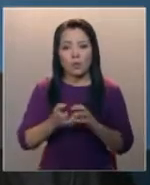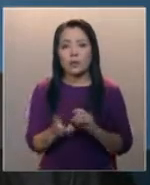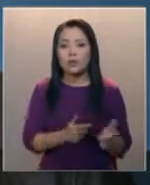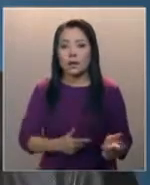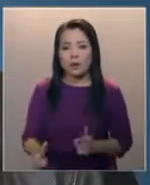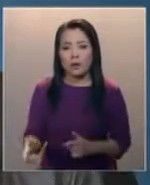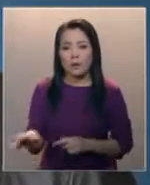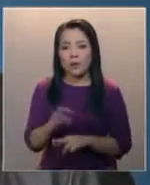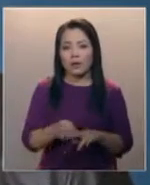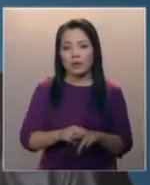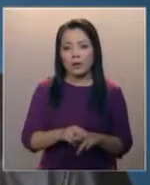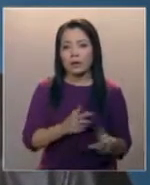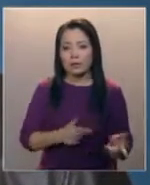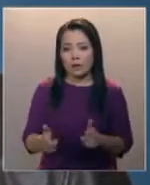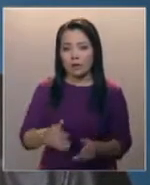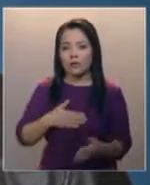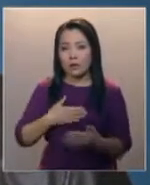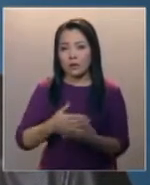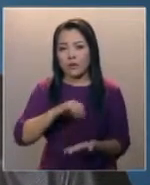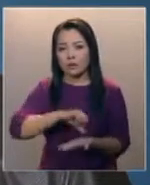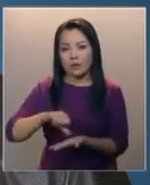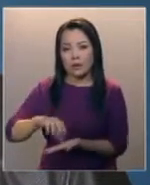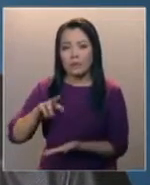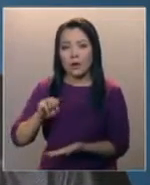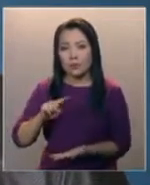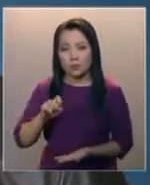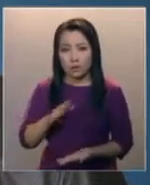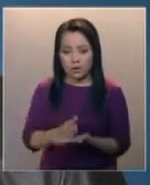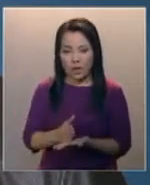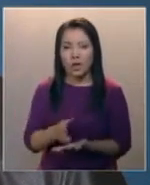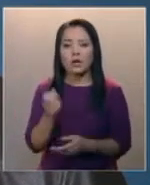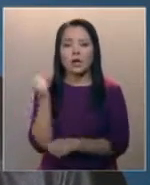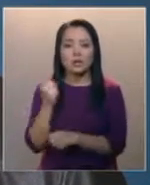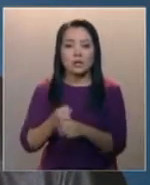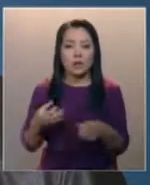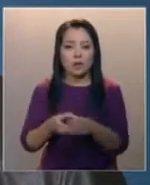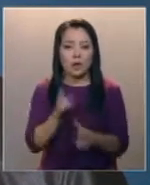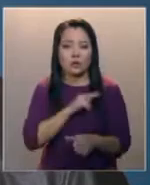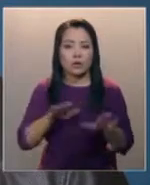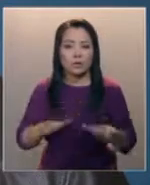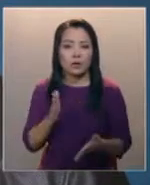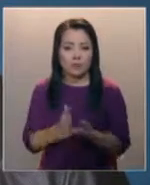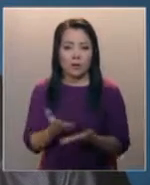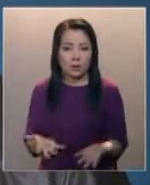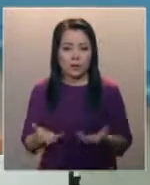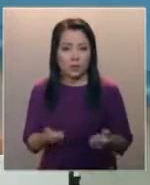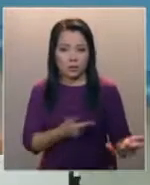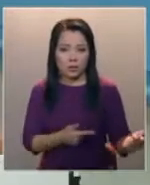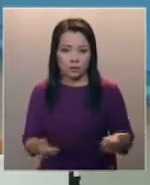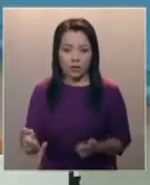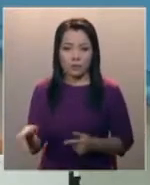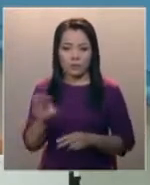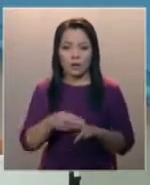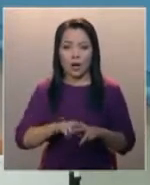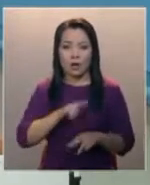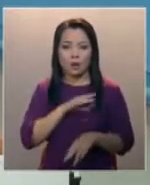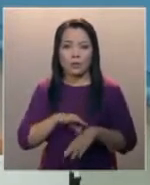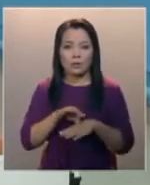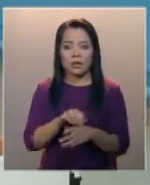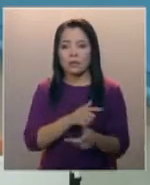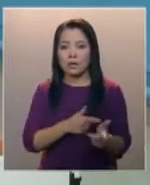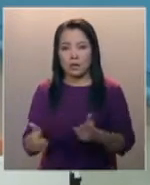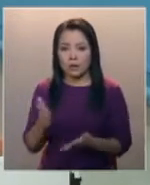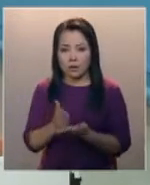да бар, мазут жағынан бар, жаңағы жұмысшылар орында қазір. Мынау оборудованиенің бәрі қазір жұмысқа қосылып жатыр.